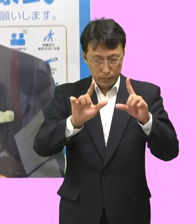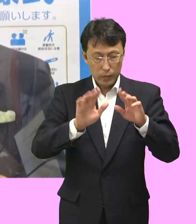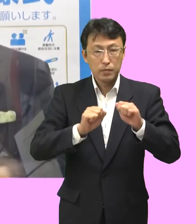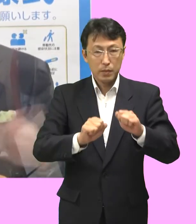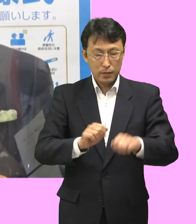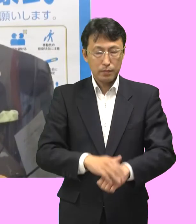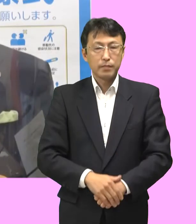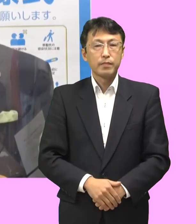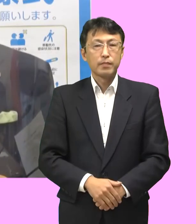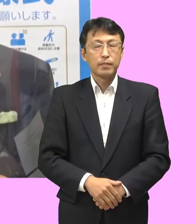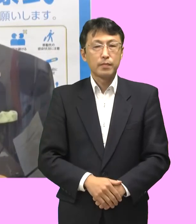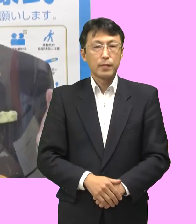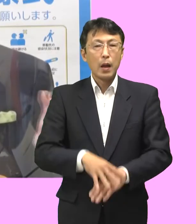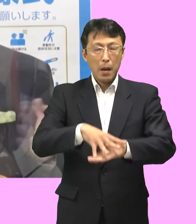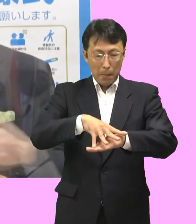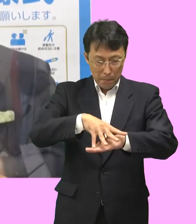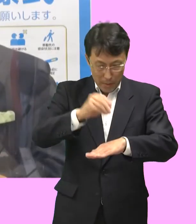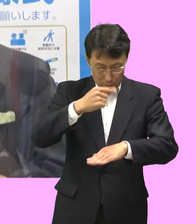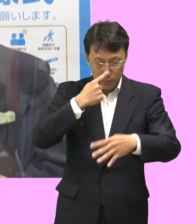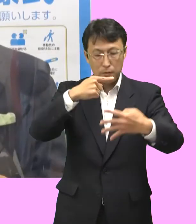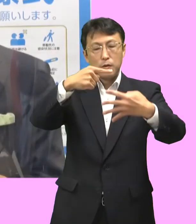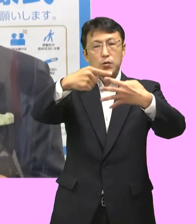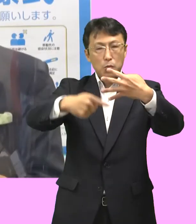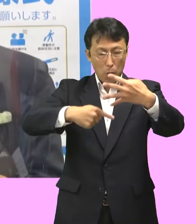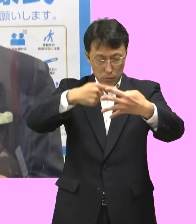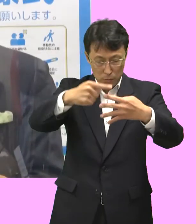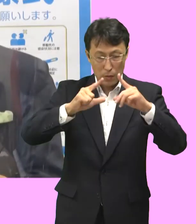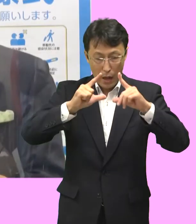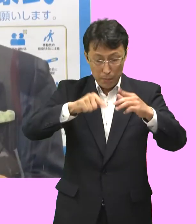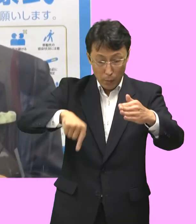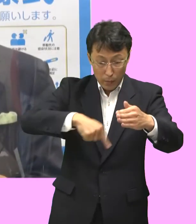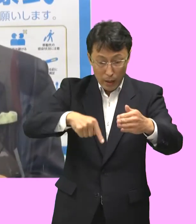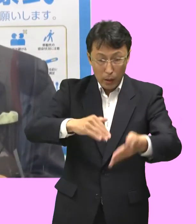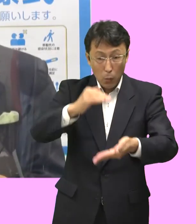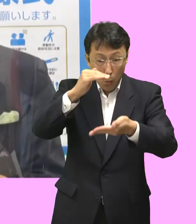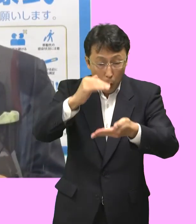まあ、まず私が冒頭お話しした部分に関して、